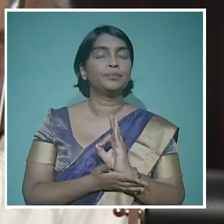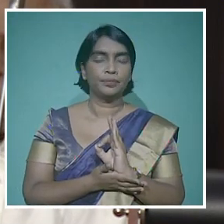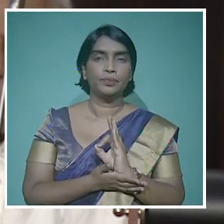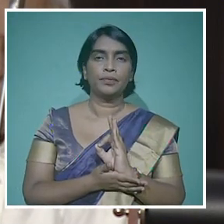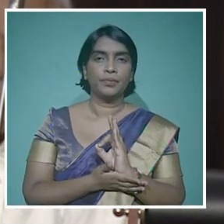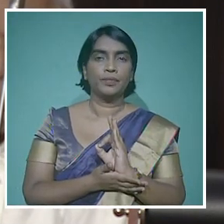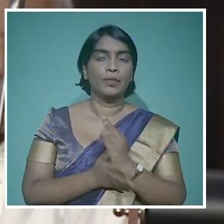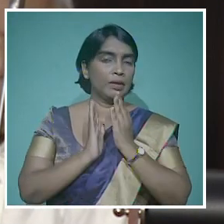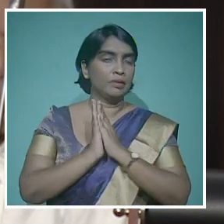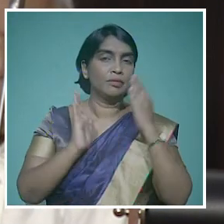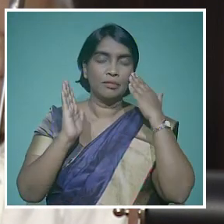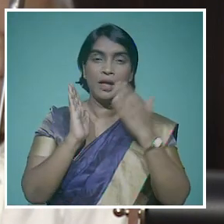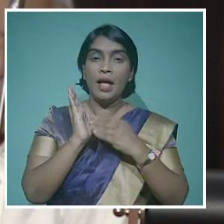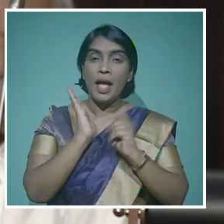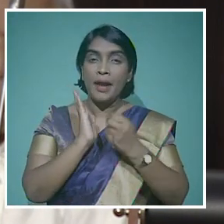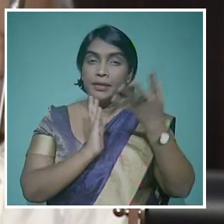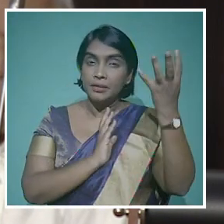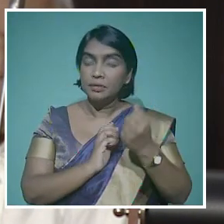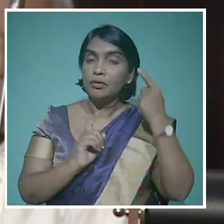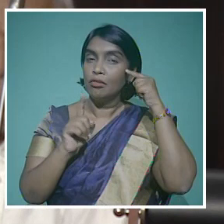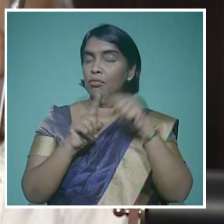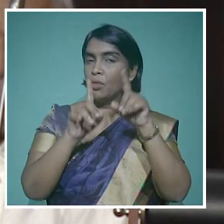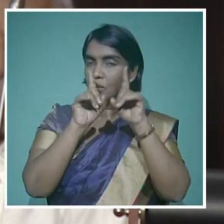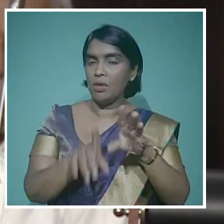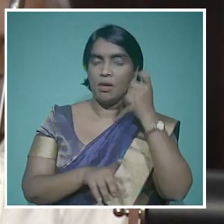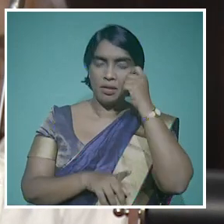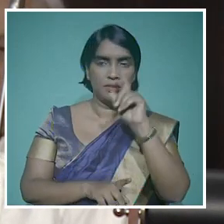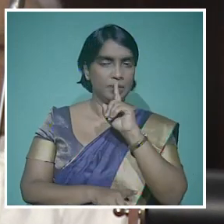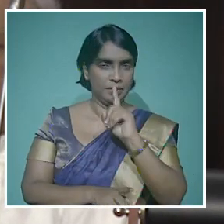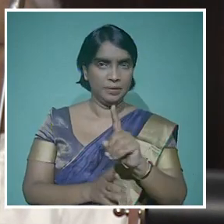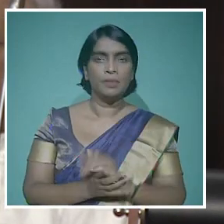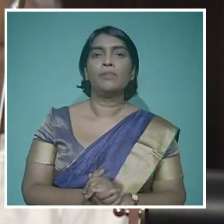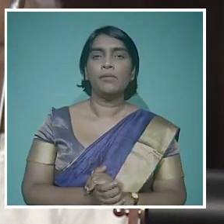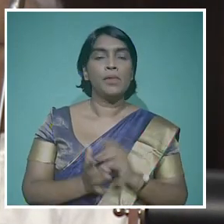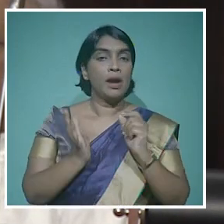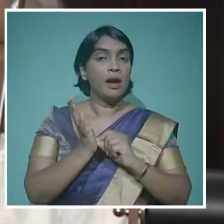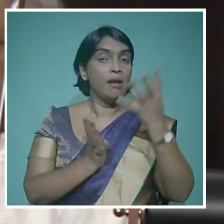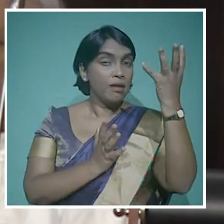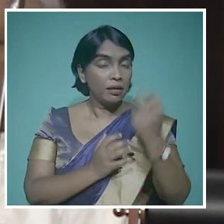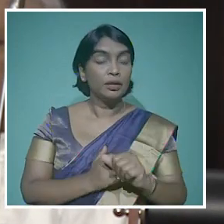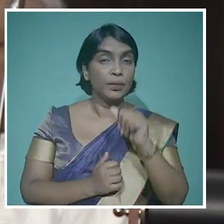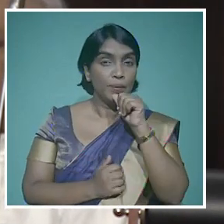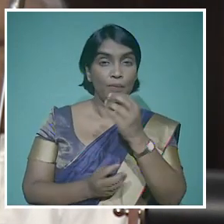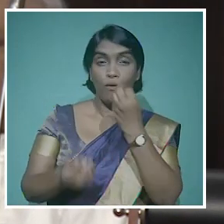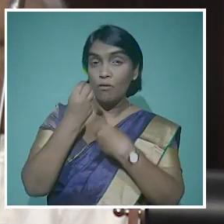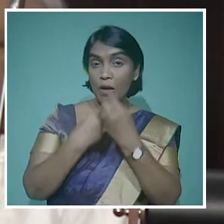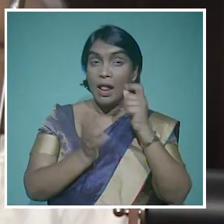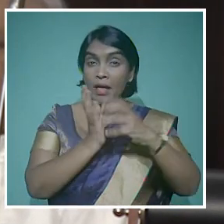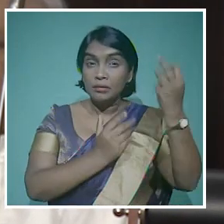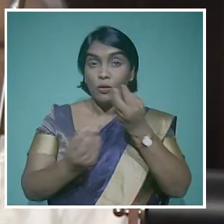සාමච්ඡල සූත්‍රයේ ණය ගැනීම ගැන මෙවැනි අදහසක් දක්වා තිබෙනවා. ණයගත යුත්තේ පරිභෝජනය සඳහා